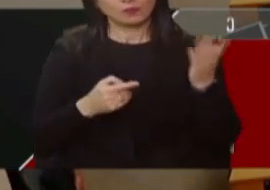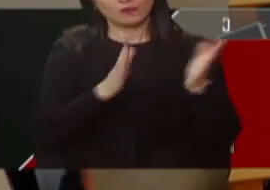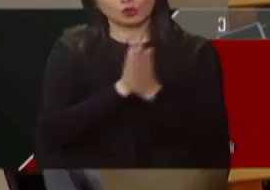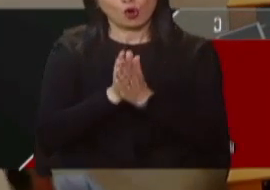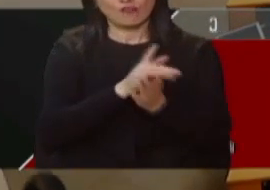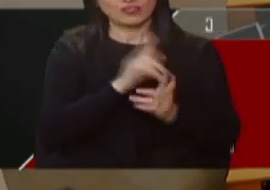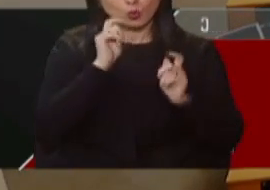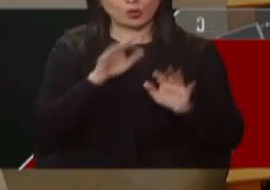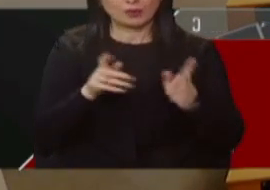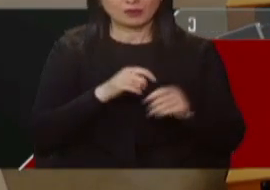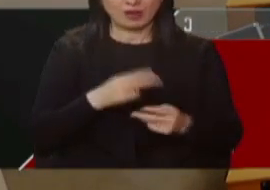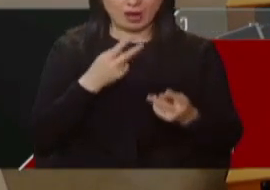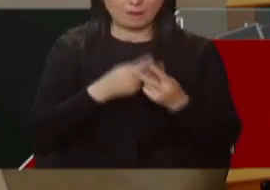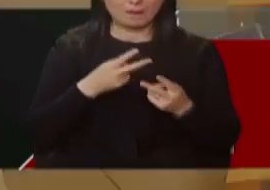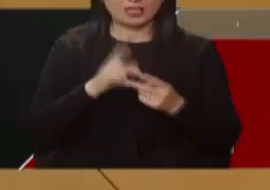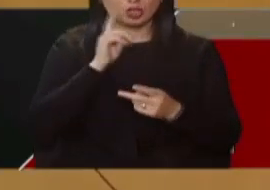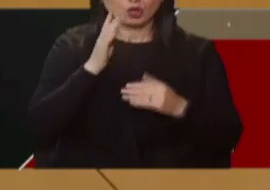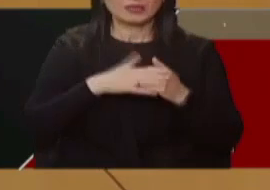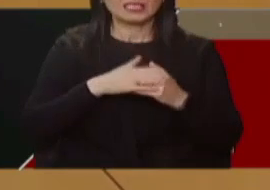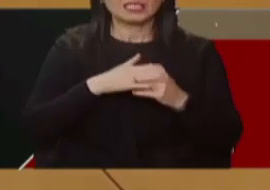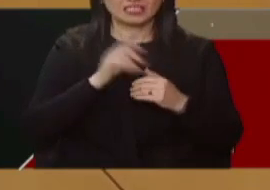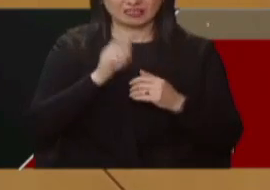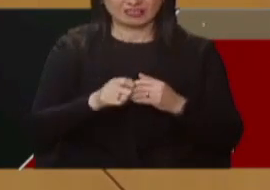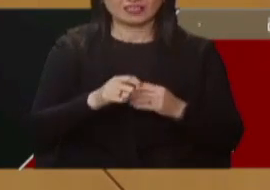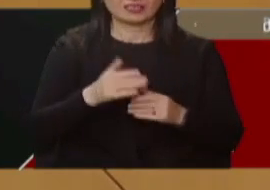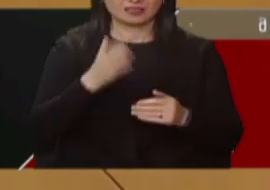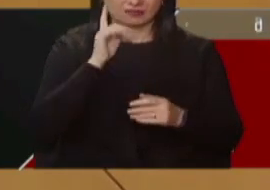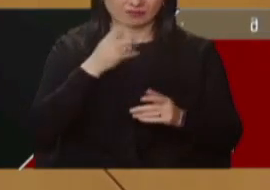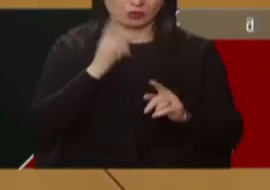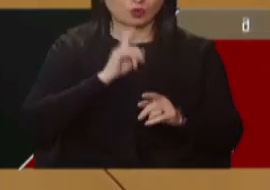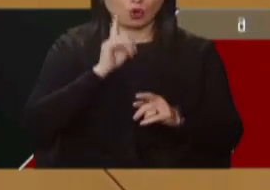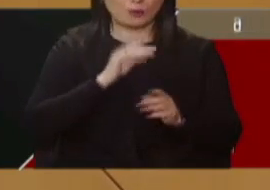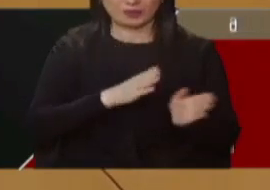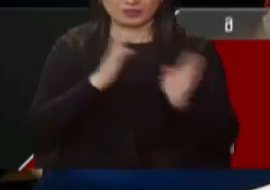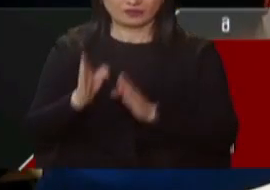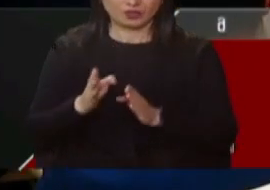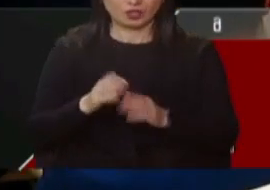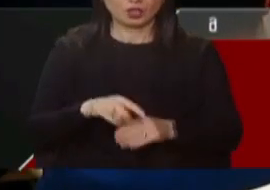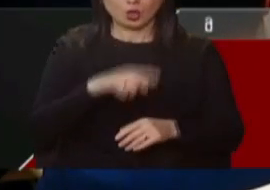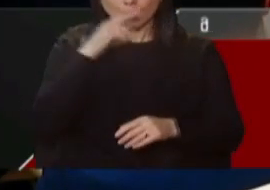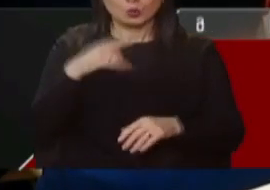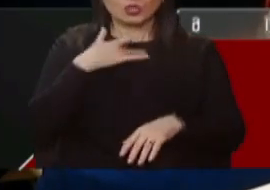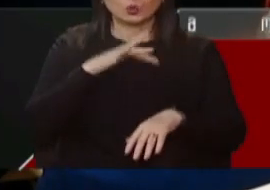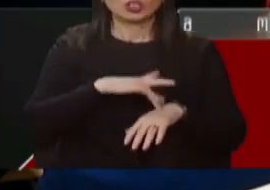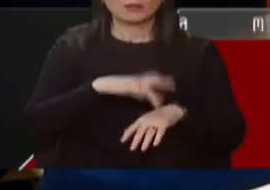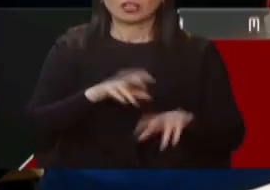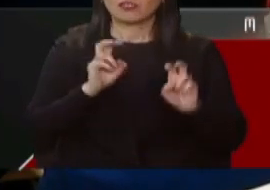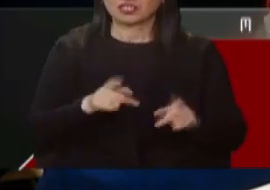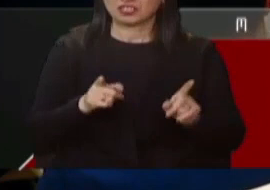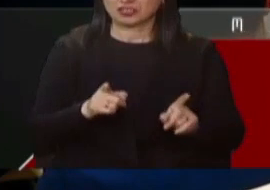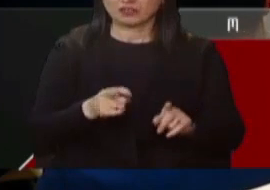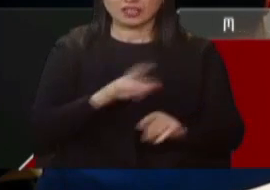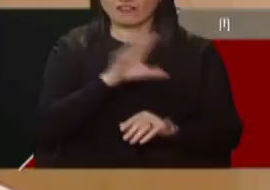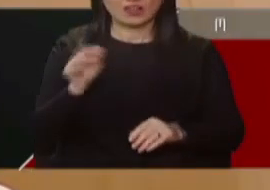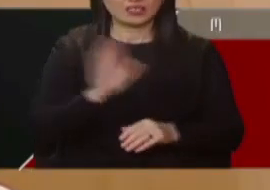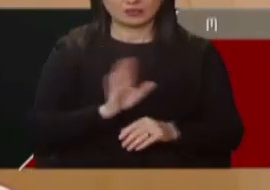ლოგიკის თანახმად, პატიმრის დროებით მაინც სასჯელის განგათავისუფლებაზე და საზღვარგარეთ გაშვებაზე უარი რუსეთის გულშემატკივრობას ნიშნავს, თუმცა ყველასთვის